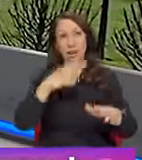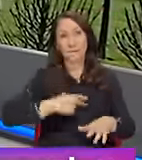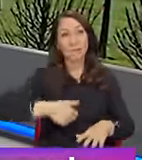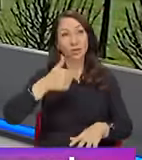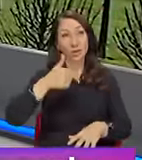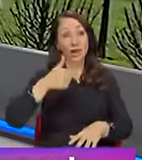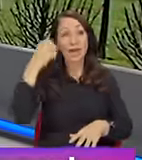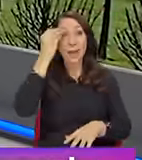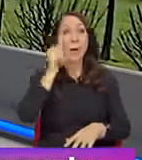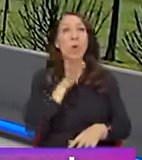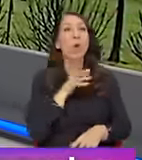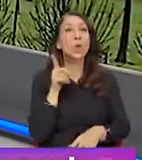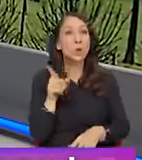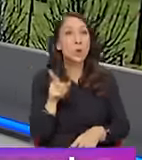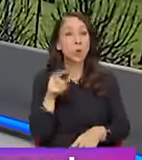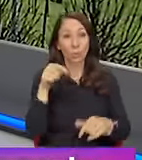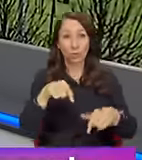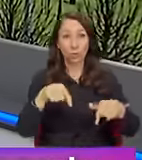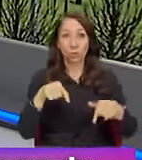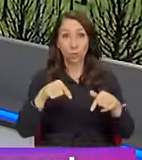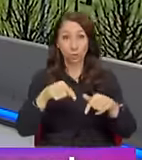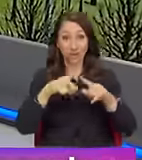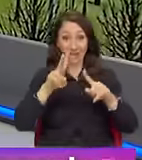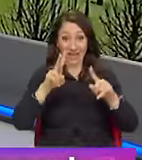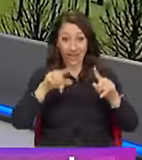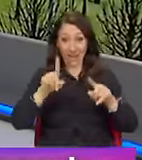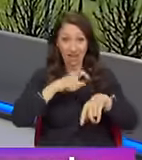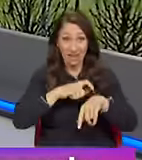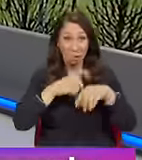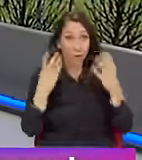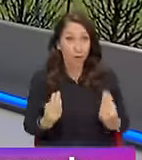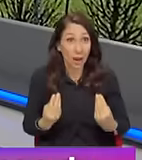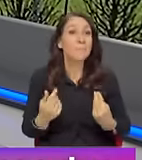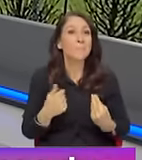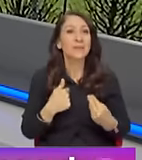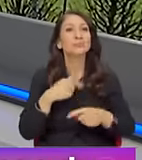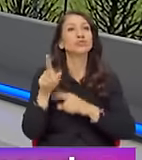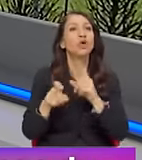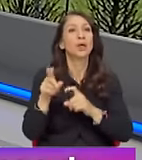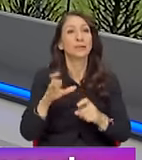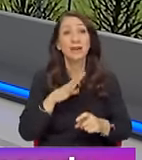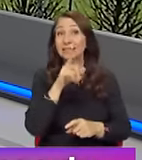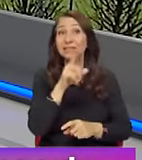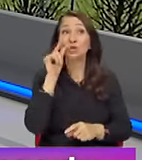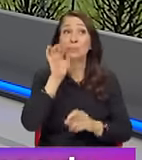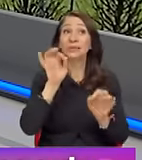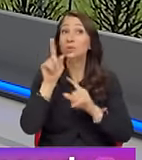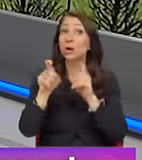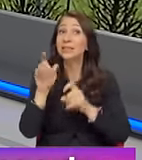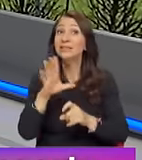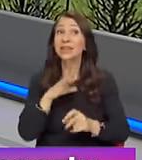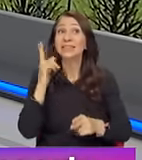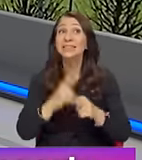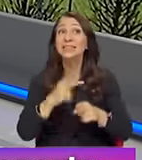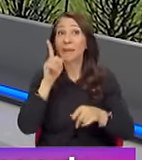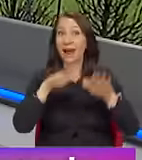Belediye Başkanı Ekrem İmamoğlu burada bu ekranda Çalar Saat'te olacak. Bizim sorularımız var. Sizin kuşkusuz sorularınız var.